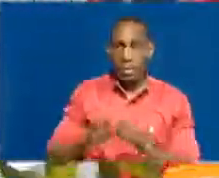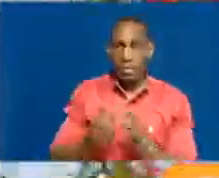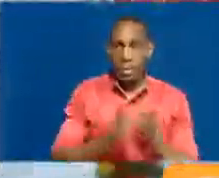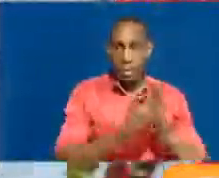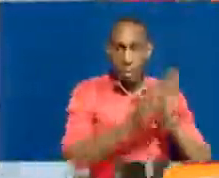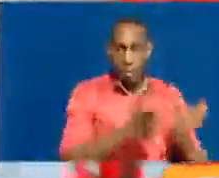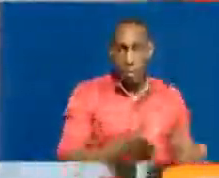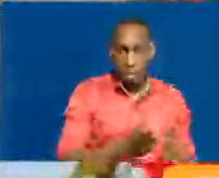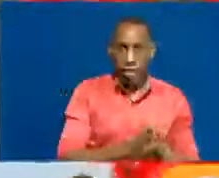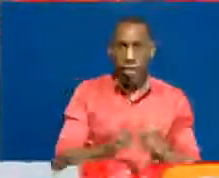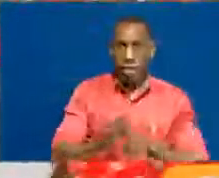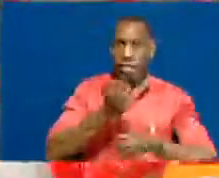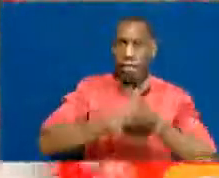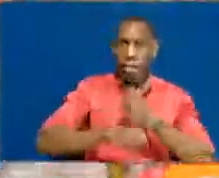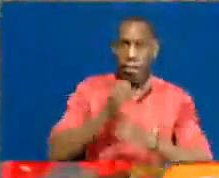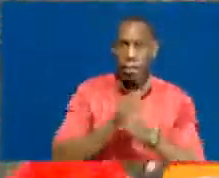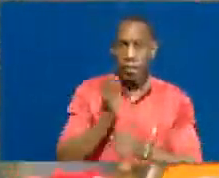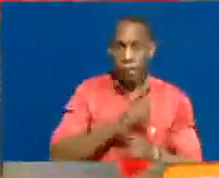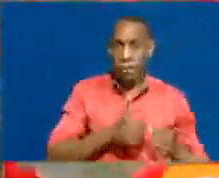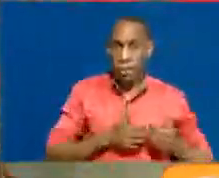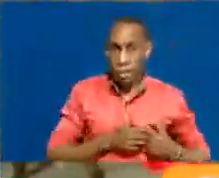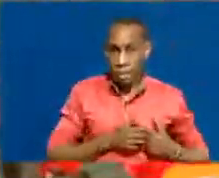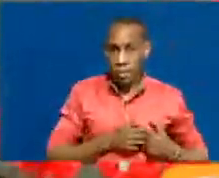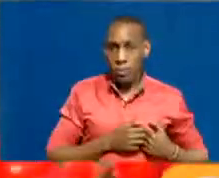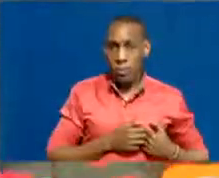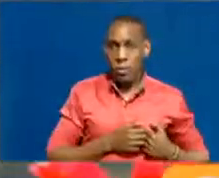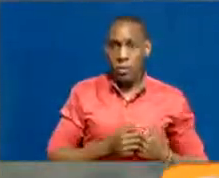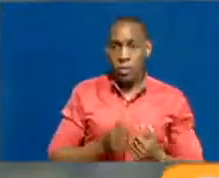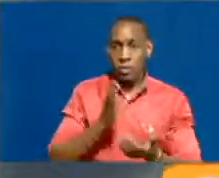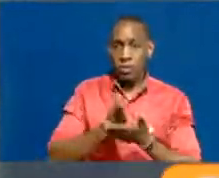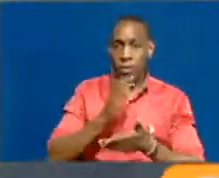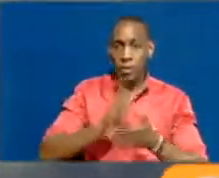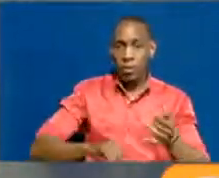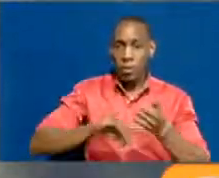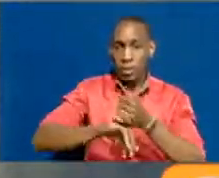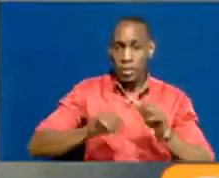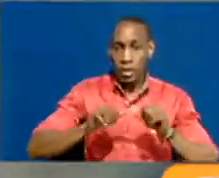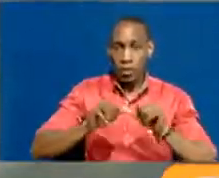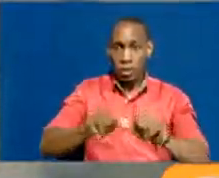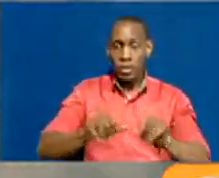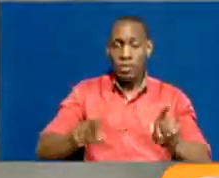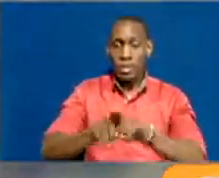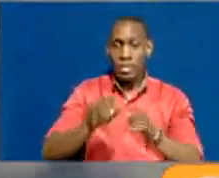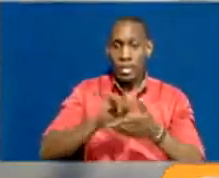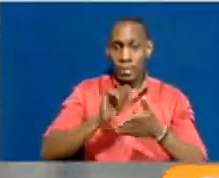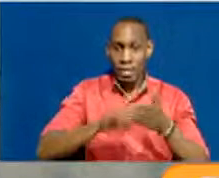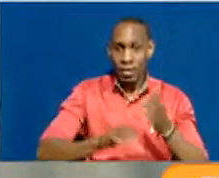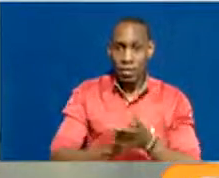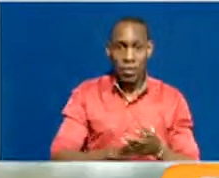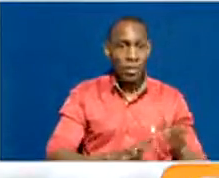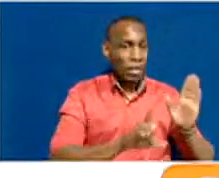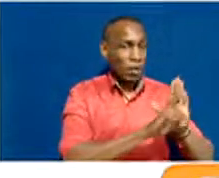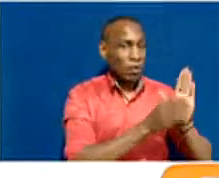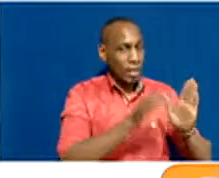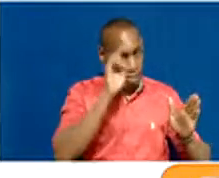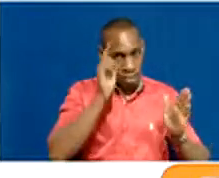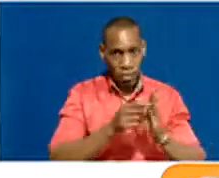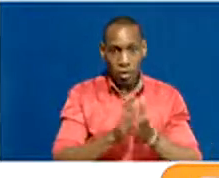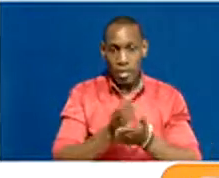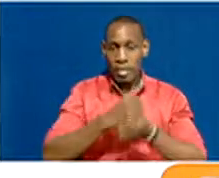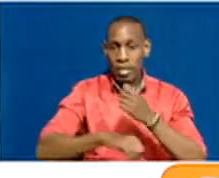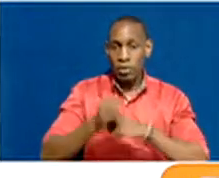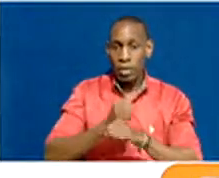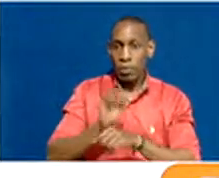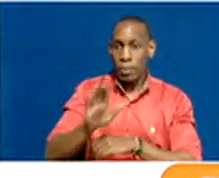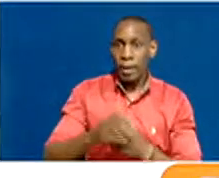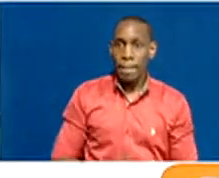Nyambena, hatua walizochukua wapenzi hawa si hakikisho kuwa ndoa yao itadumu na kwamba sheria haitambui walichofanya hapa.